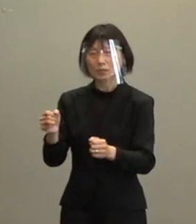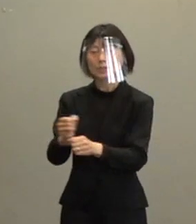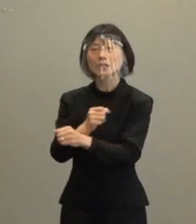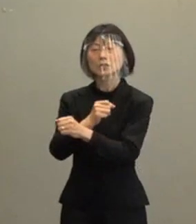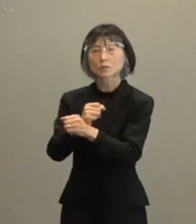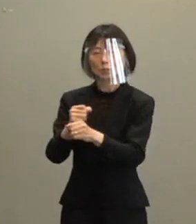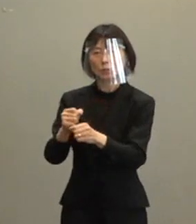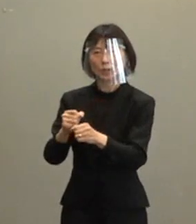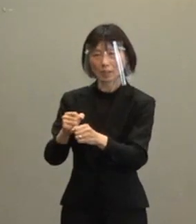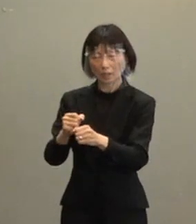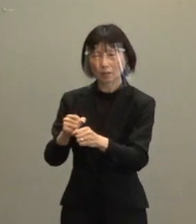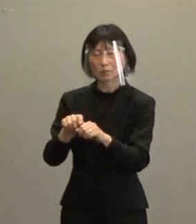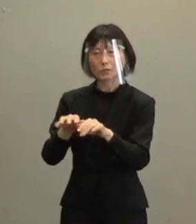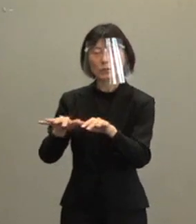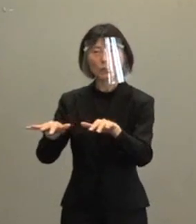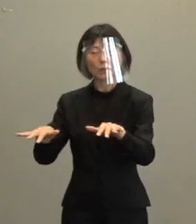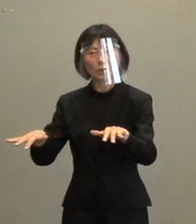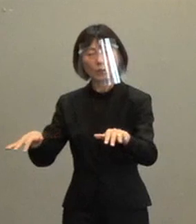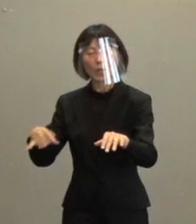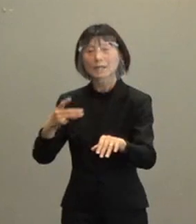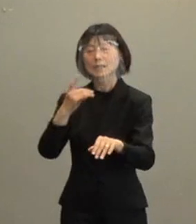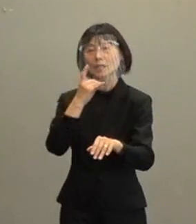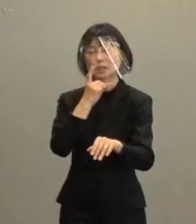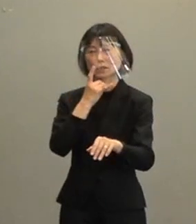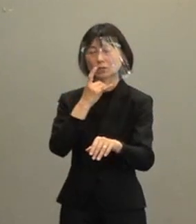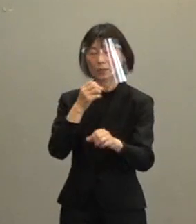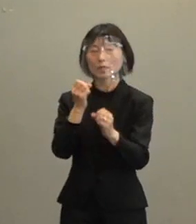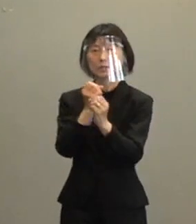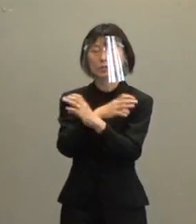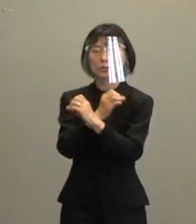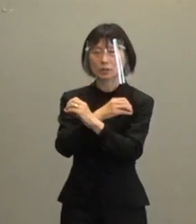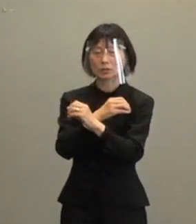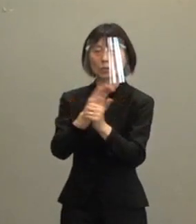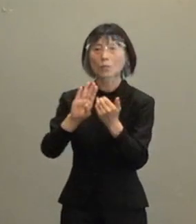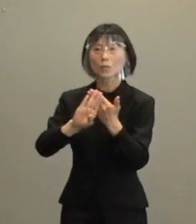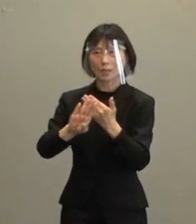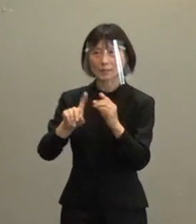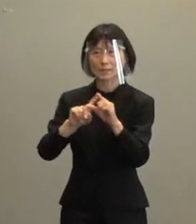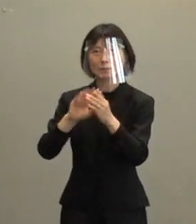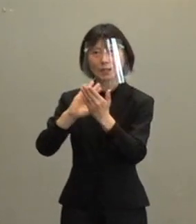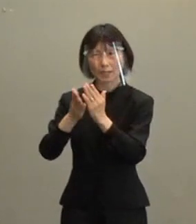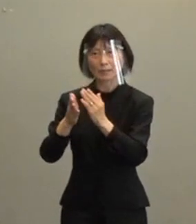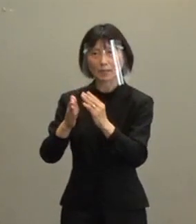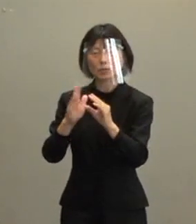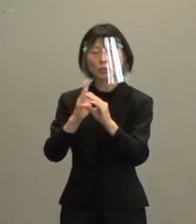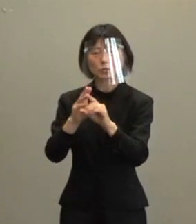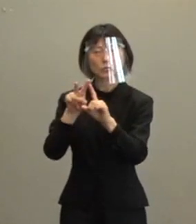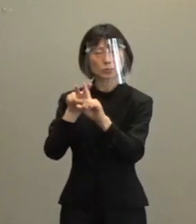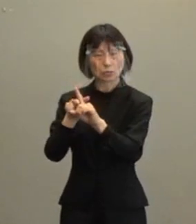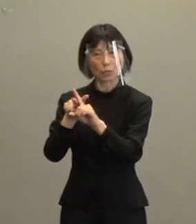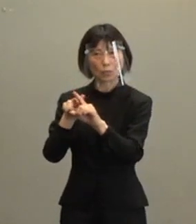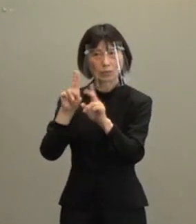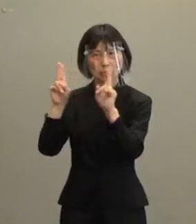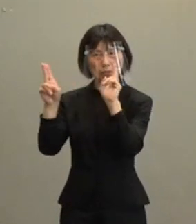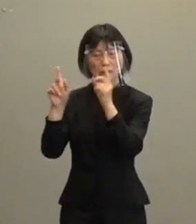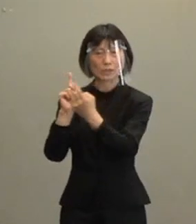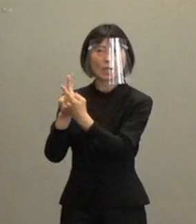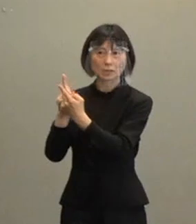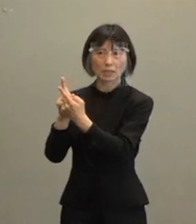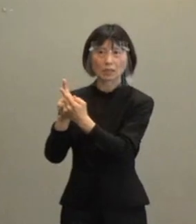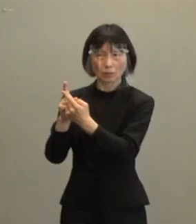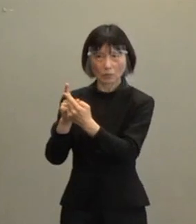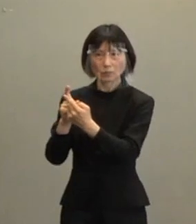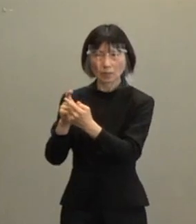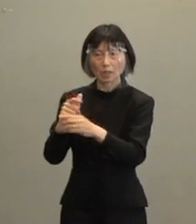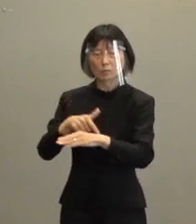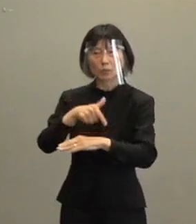が期待されますので、これは銚子のみならず千葉県内の中小企業などに対してですね、こうしたプロジェクトに参加